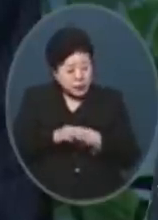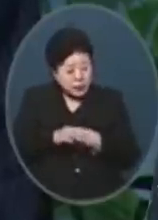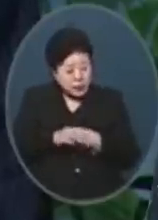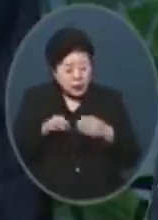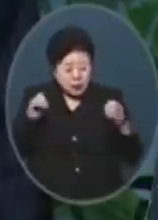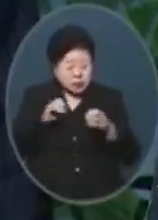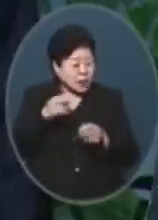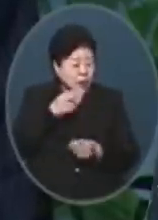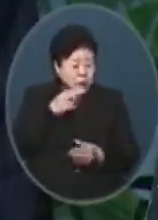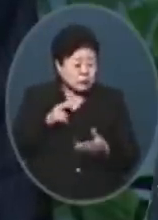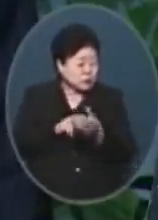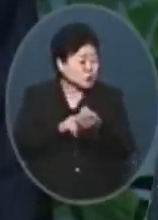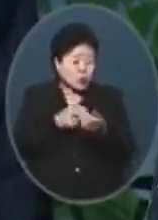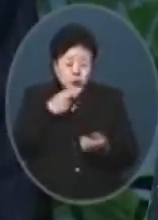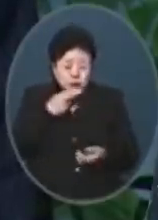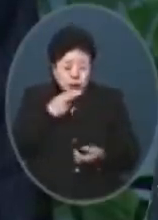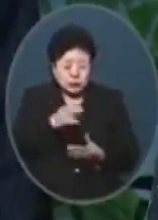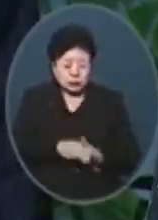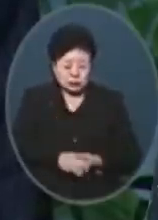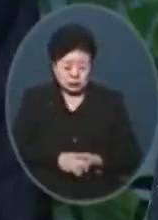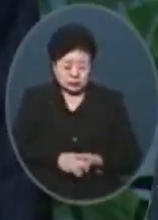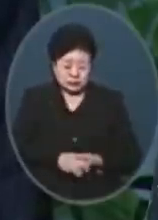그런 기적이 없었을 것입니다.